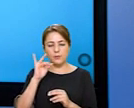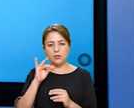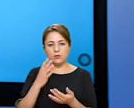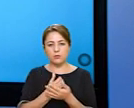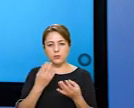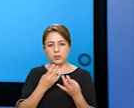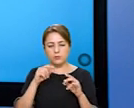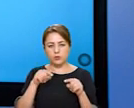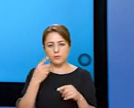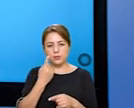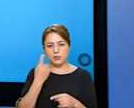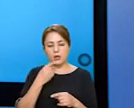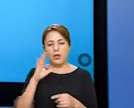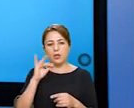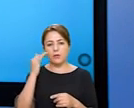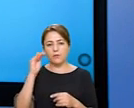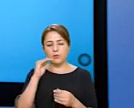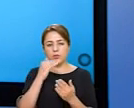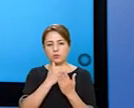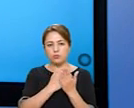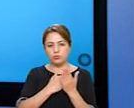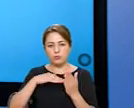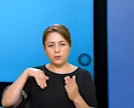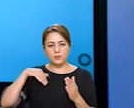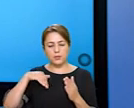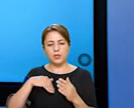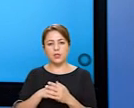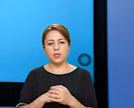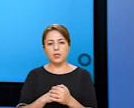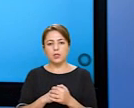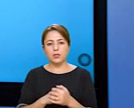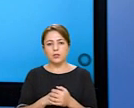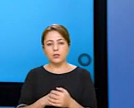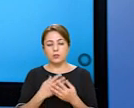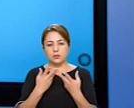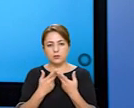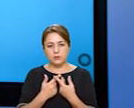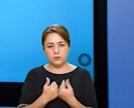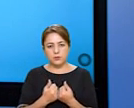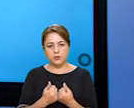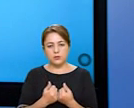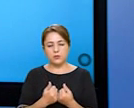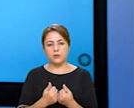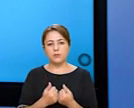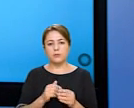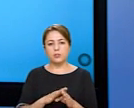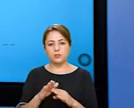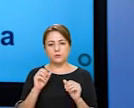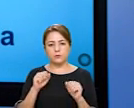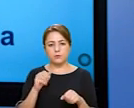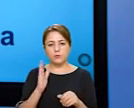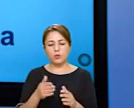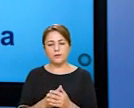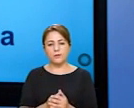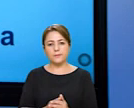Демек, бірінші бұнда ифода түзіп алып, ана ұндан кеген hisoblashlarni olib borishimiz